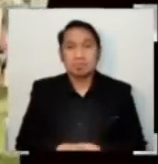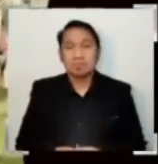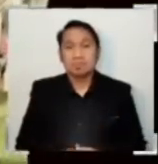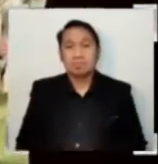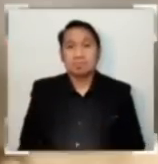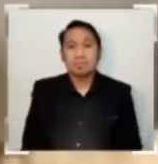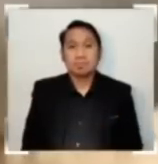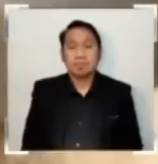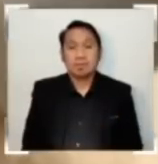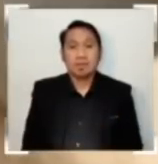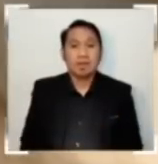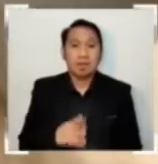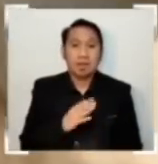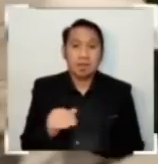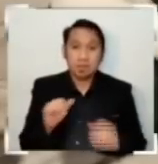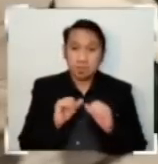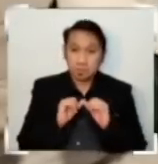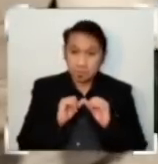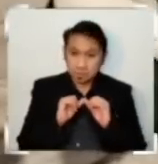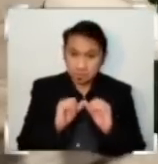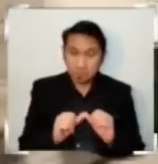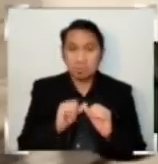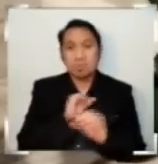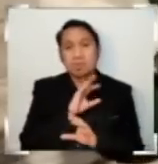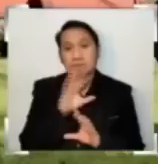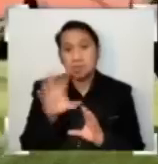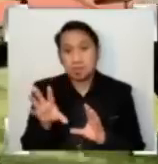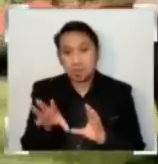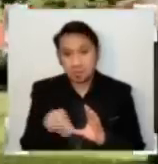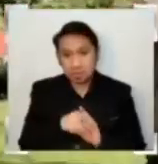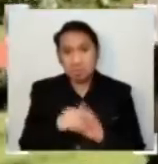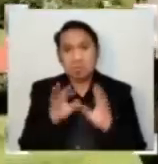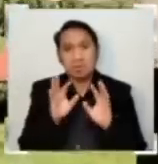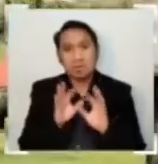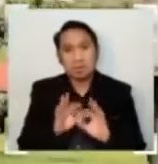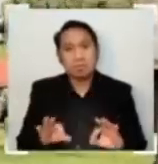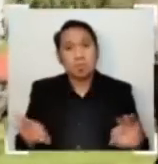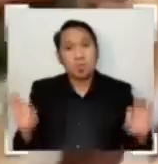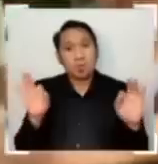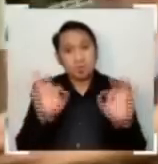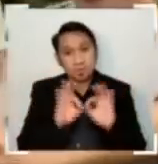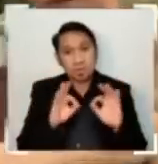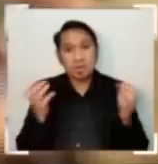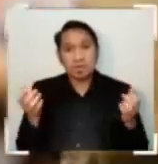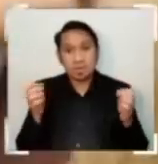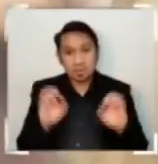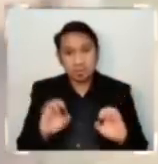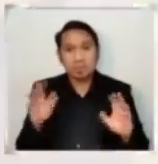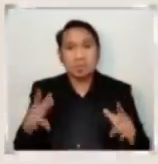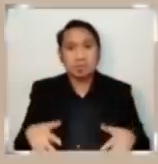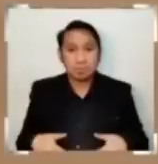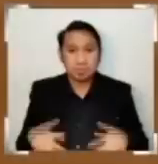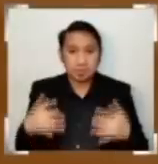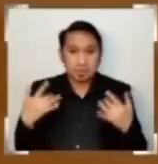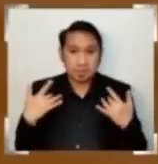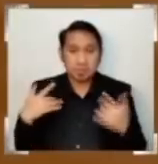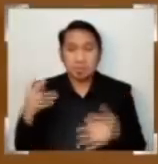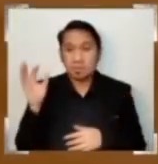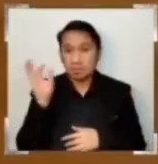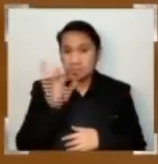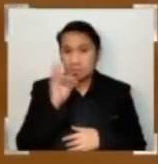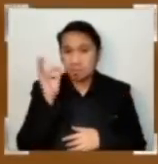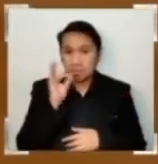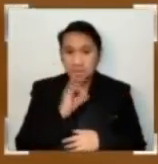At patuloy itong nagiging bahagi ng mga mahalagang okasyon sa buhay ng mga Pilipino.